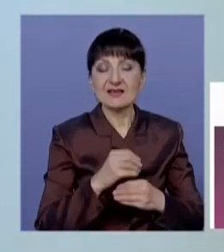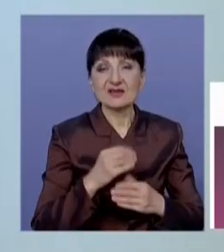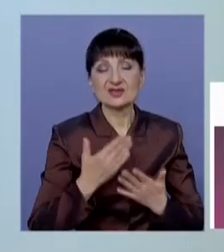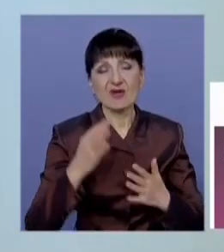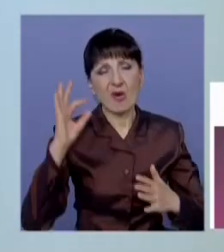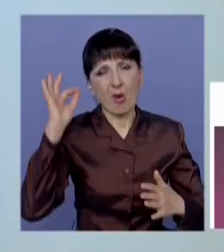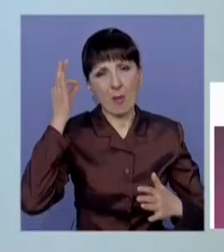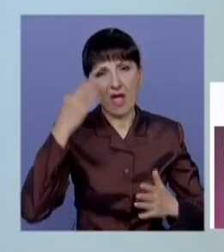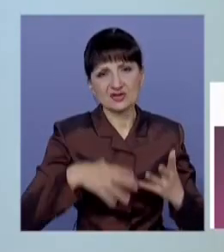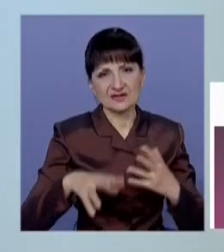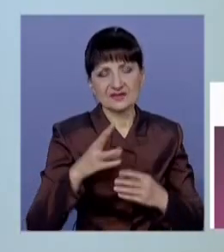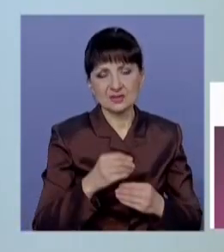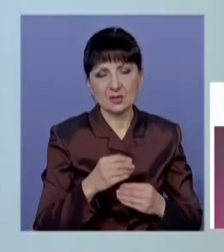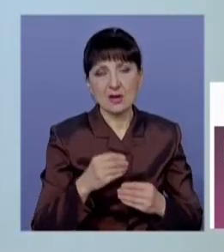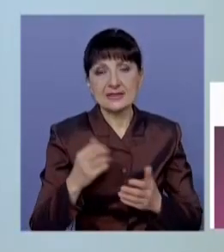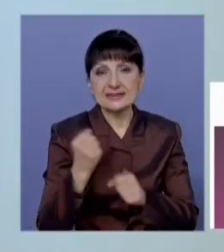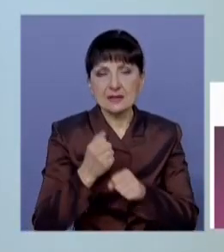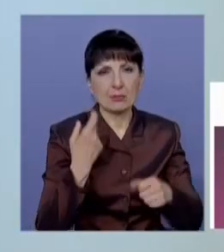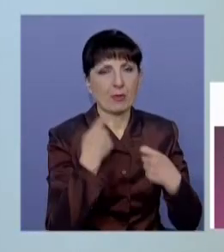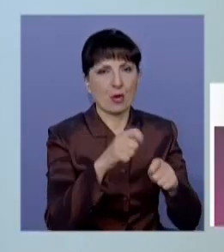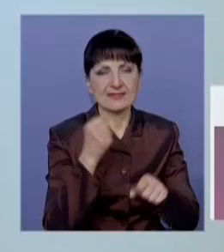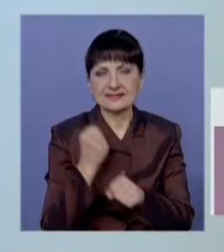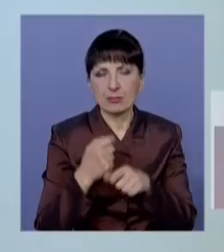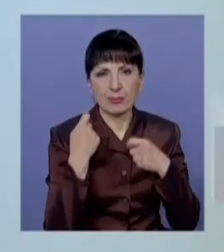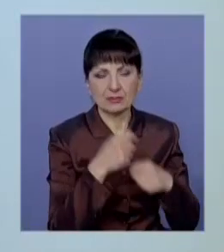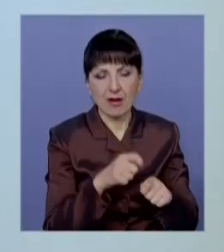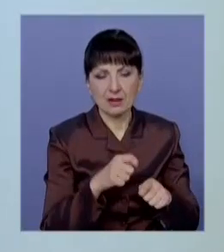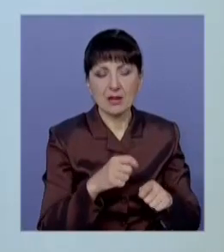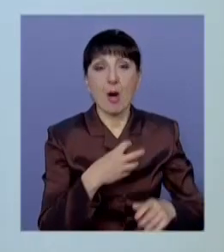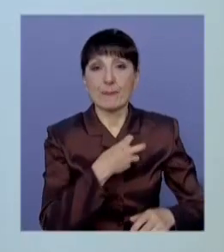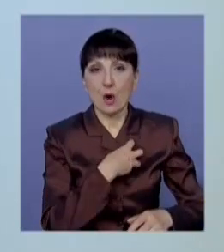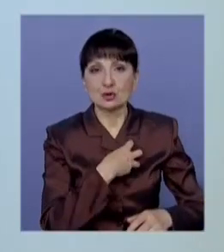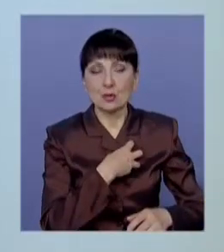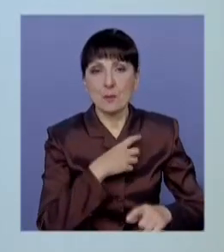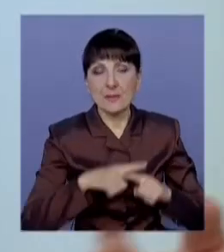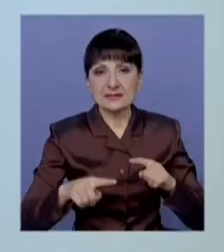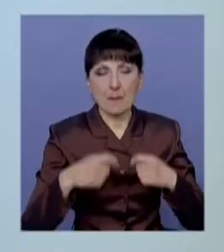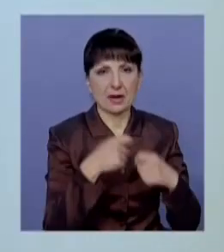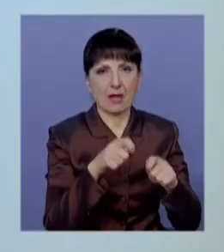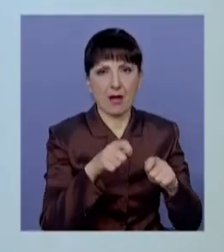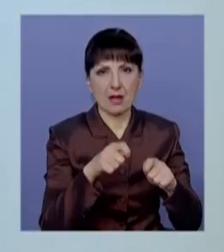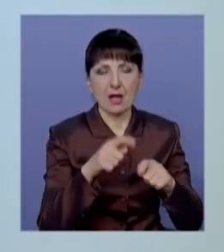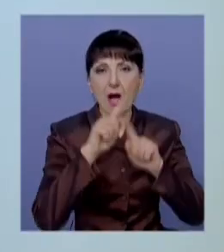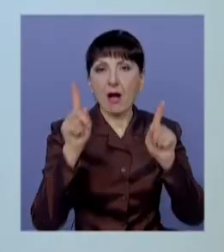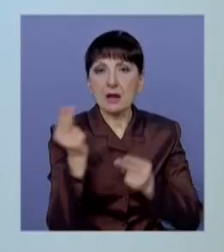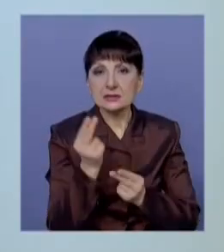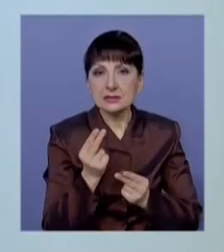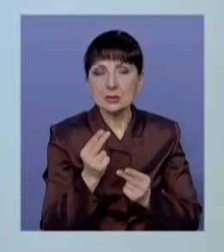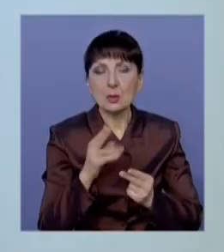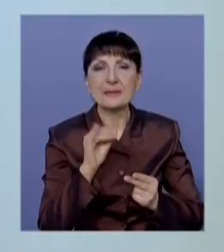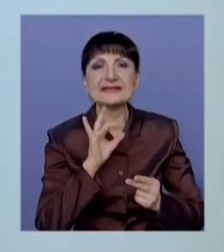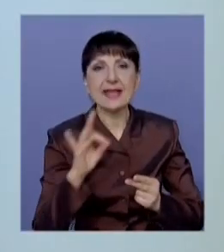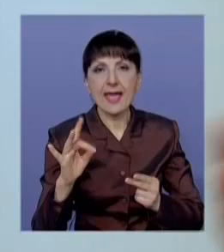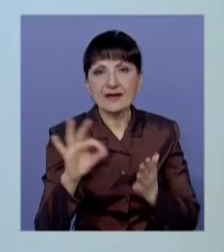все. Хочется сделать, продать. Какую-то, да, брошку сделать, вышить, продать. Картину сделать, бисером,